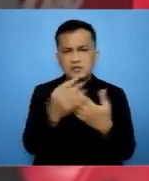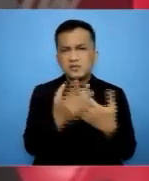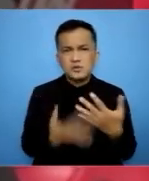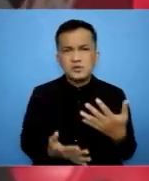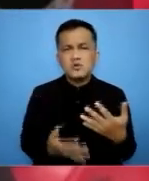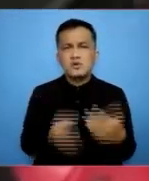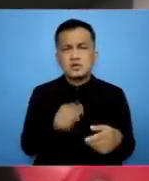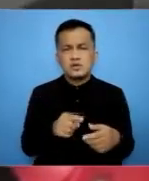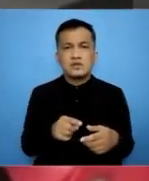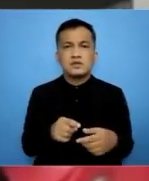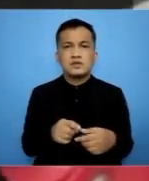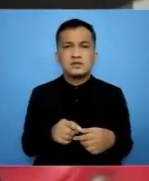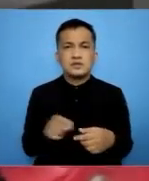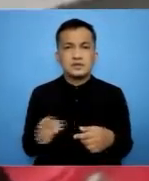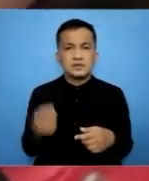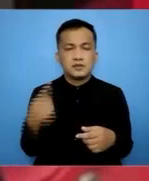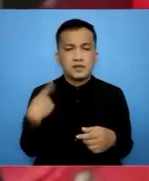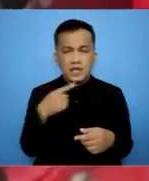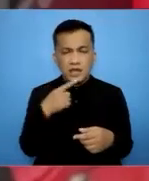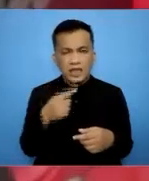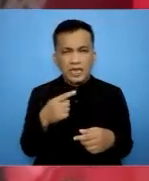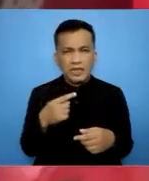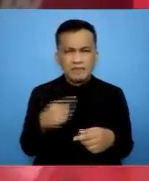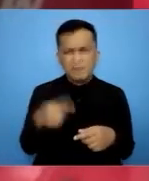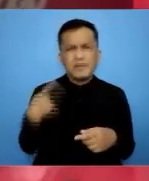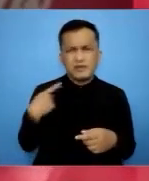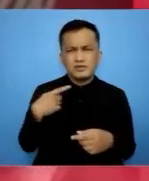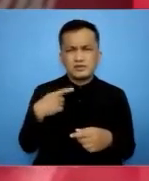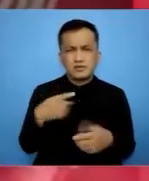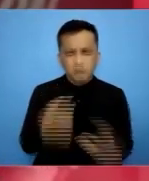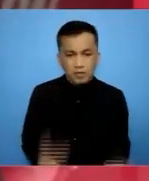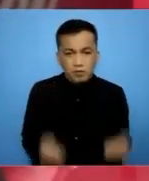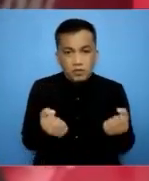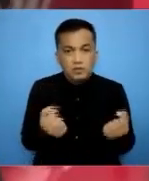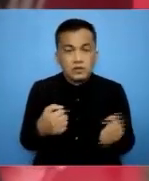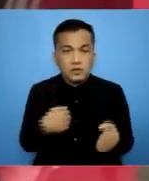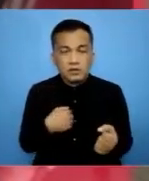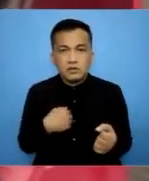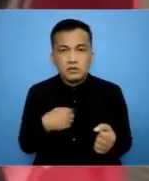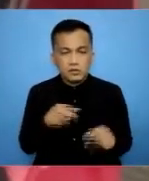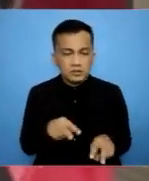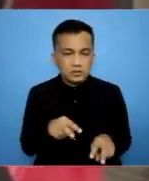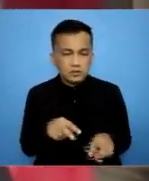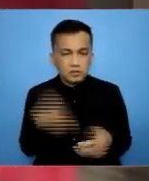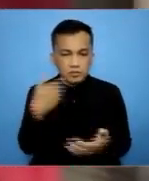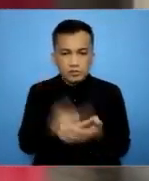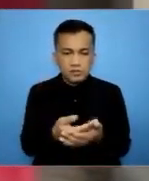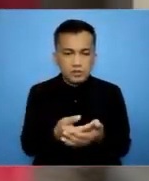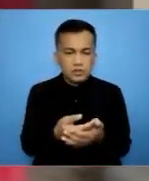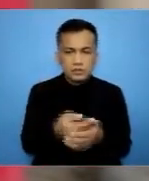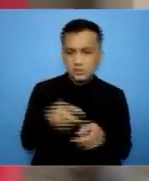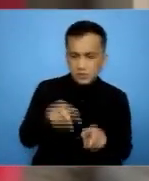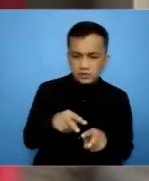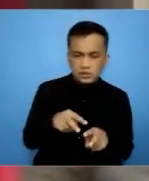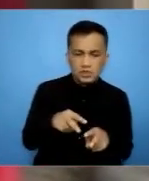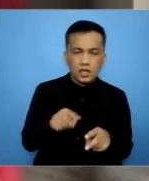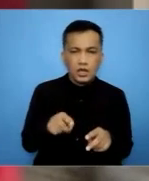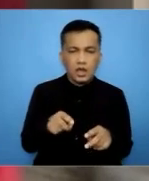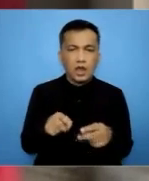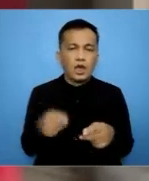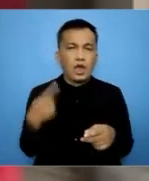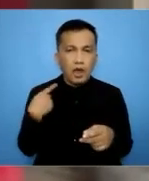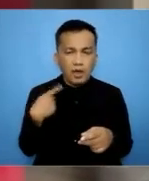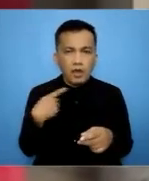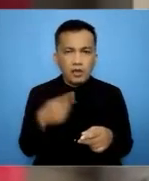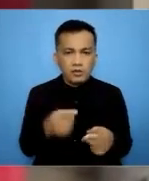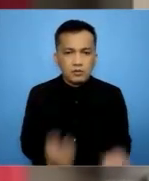May dito ata, di ko siya basta nung pagkabuhat ko. Kasi pagdating namin sa park, nakita na si sigaw-sigaw na. Tapos nung binuhat na